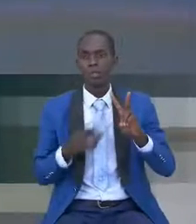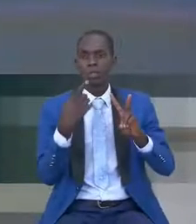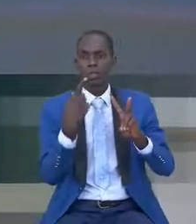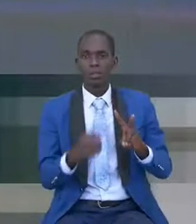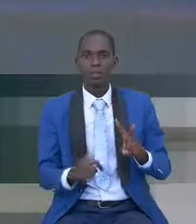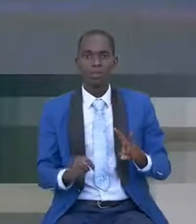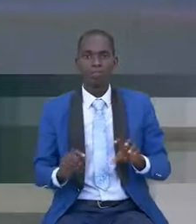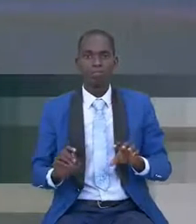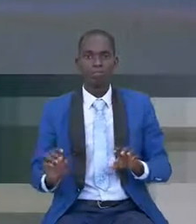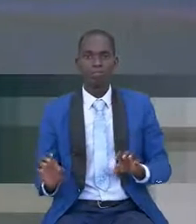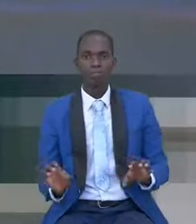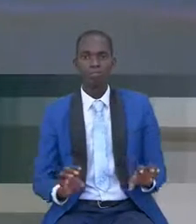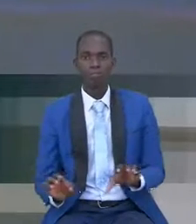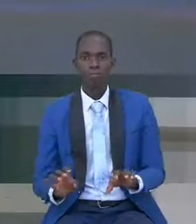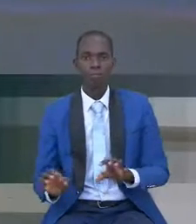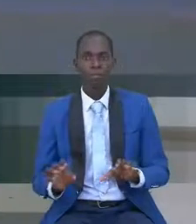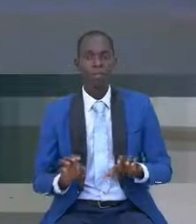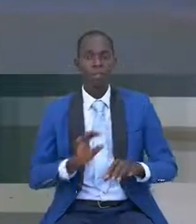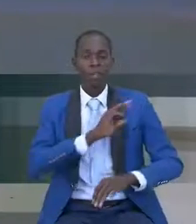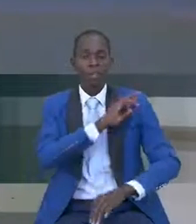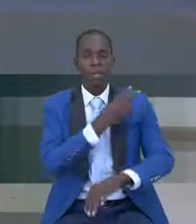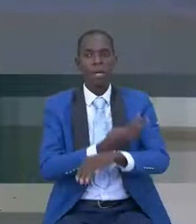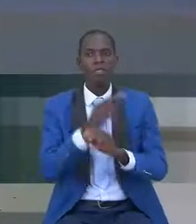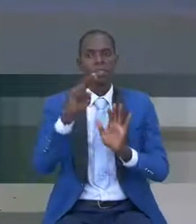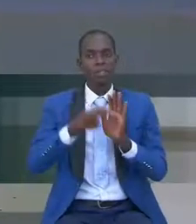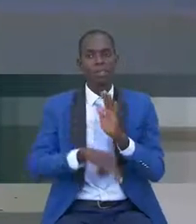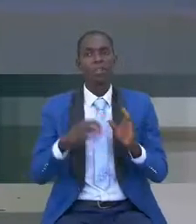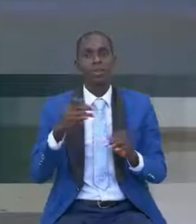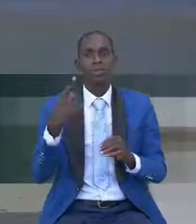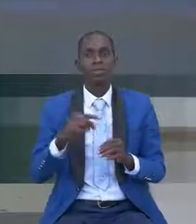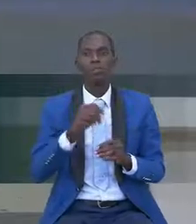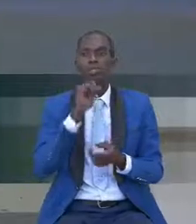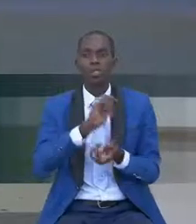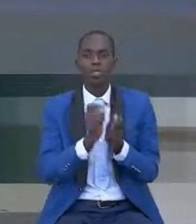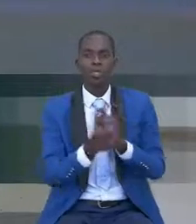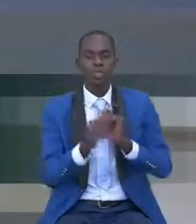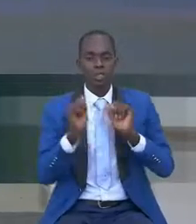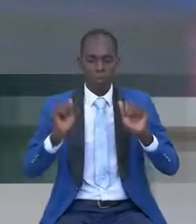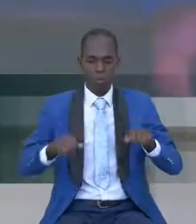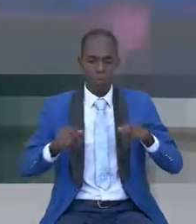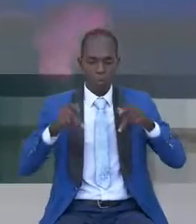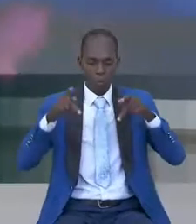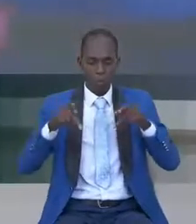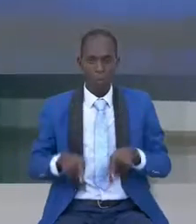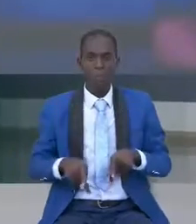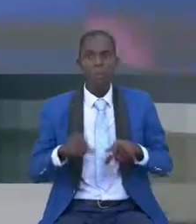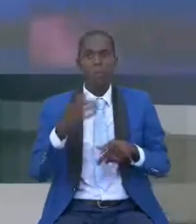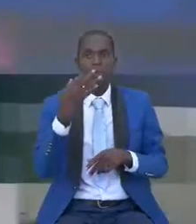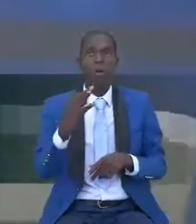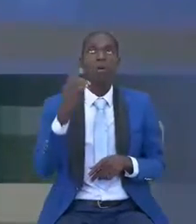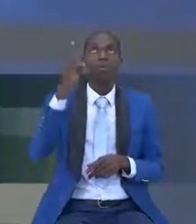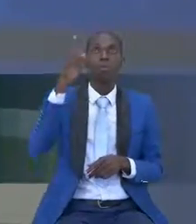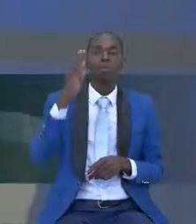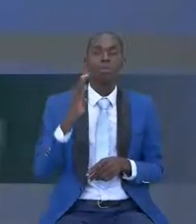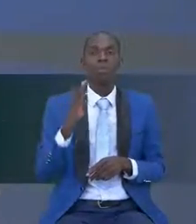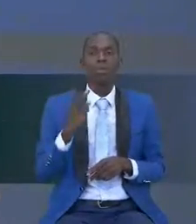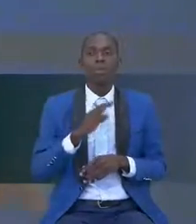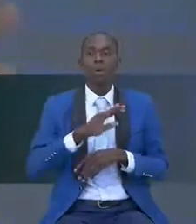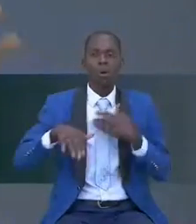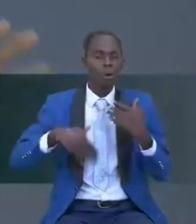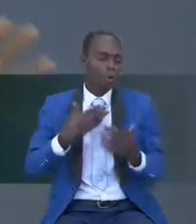la toute-puissance active de la personne immuable de Dieu. La